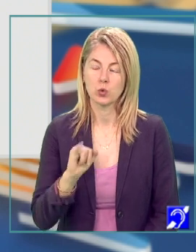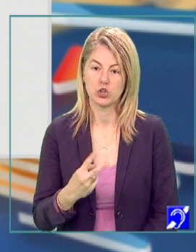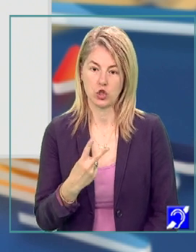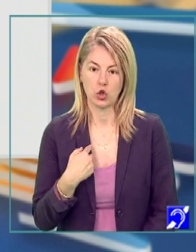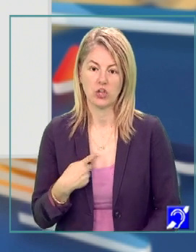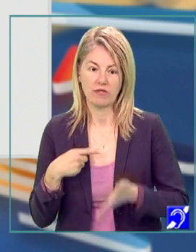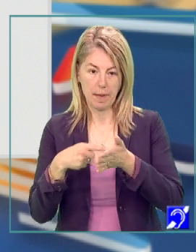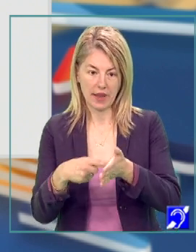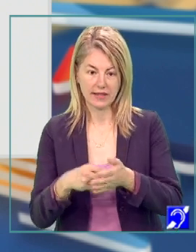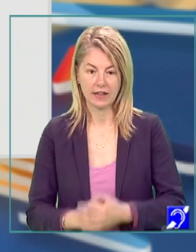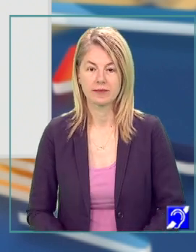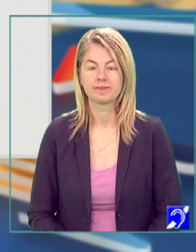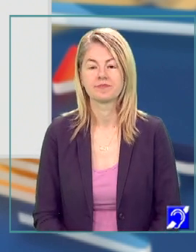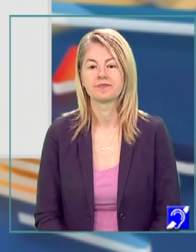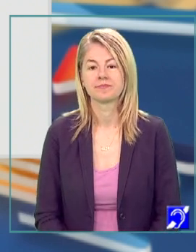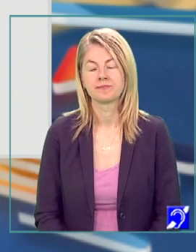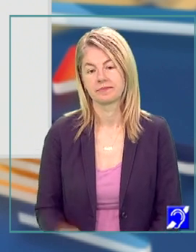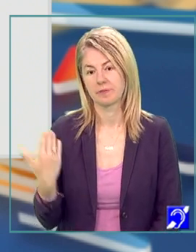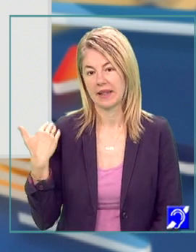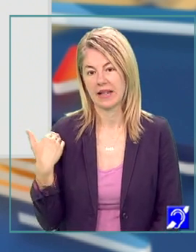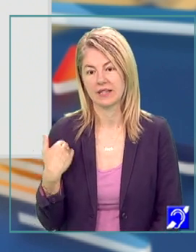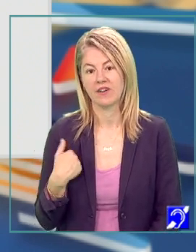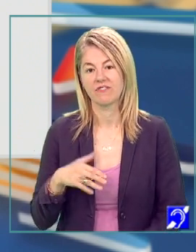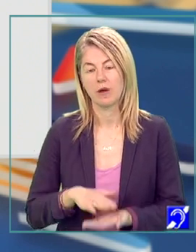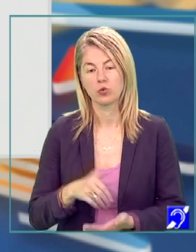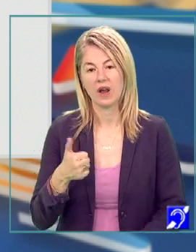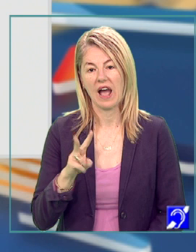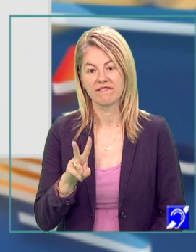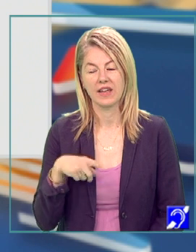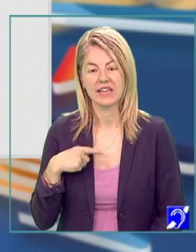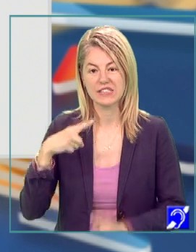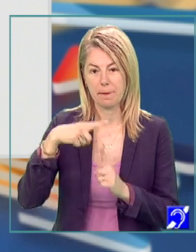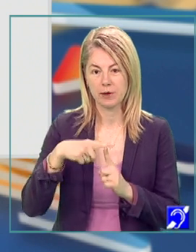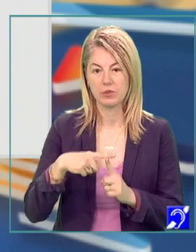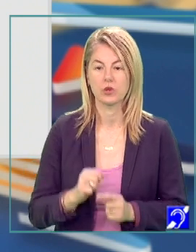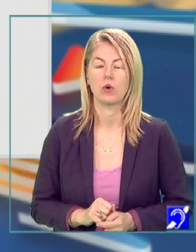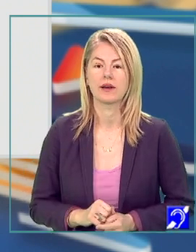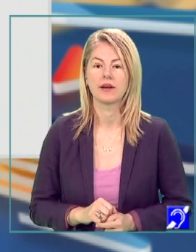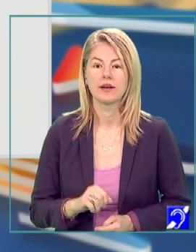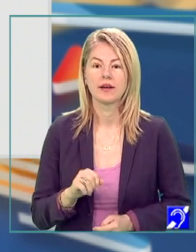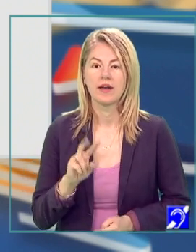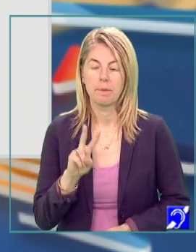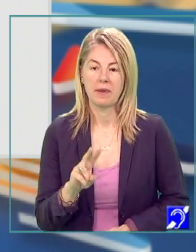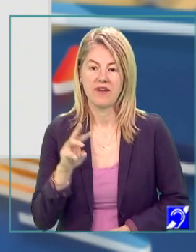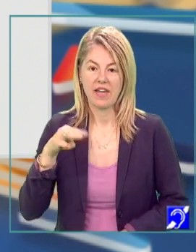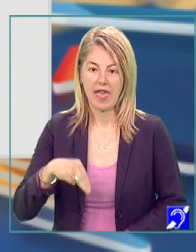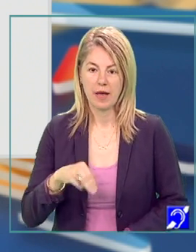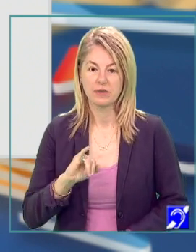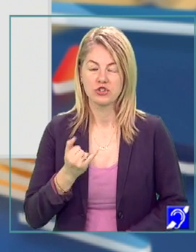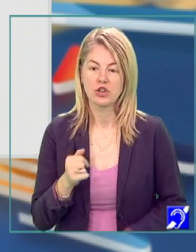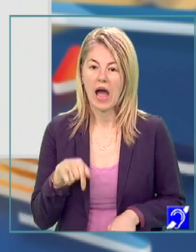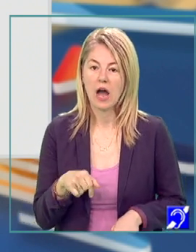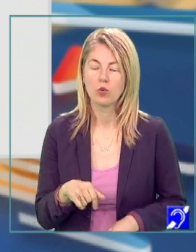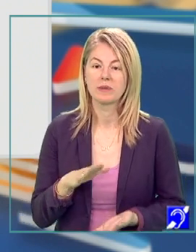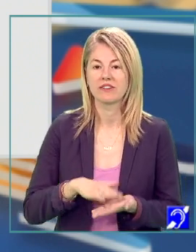relația pe care am scris-o mai înainte, adică din faptul că AV era perpendiculară pe VM și acum